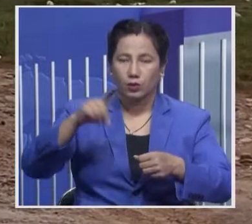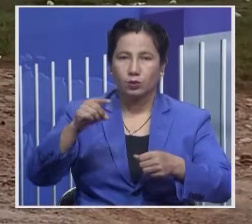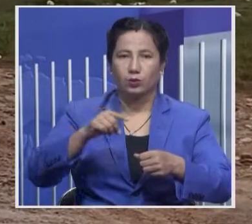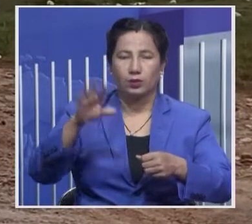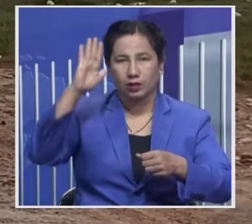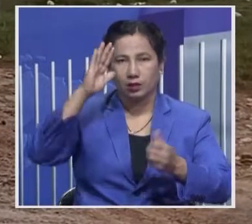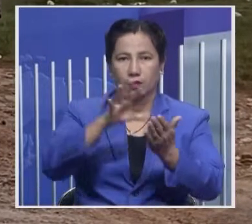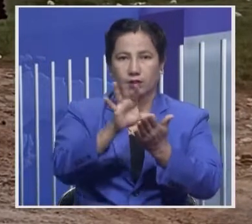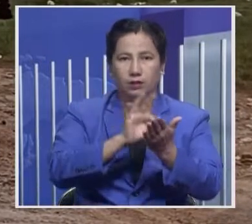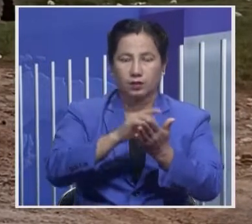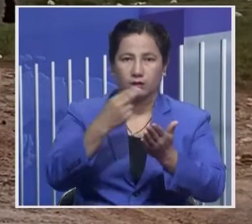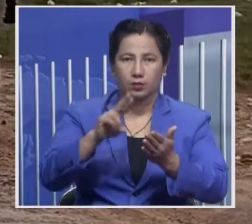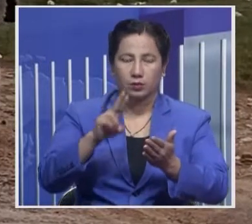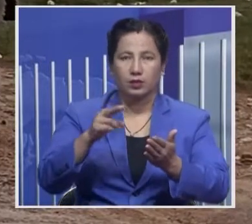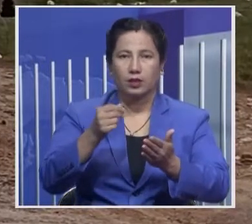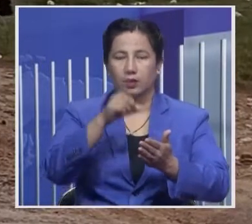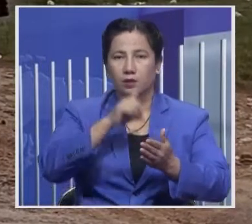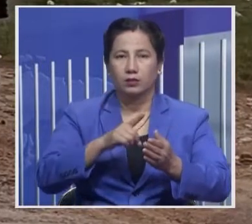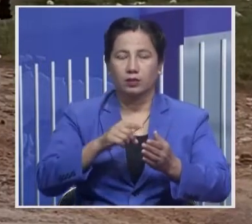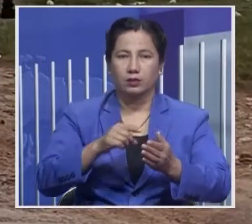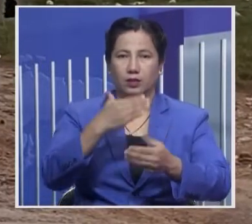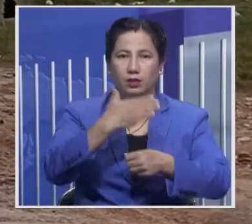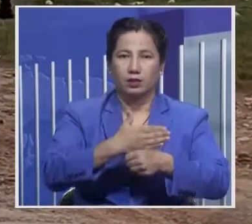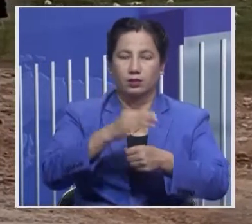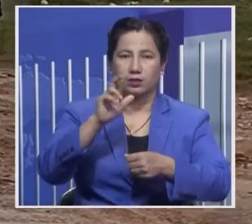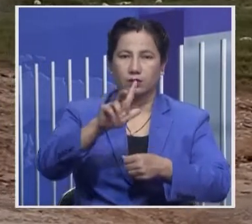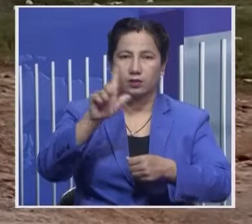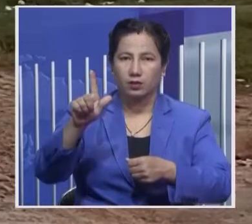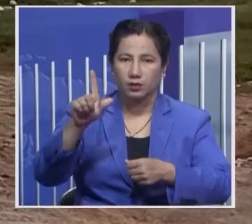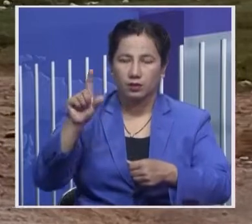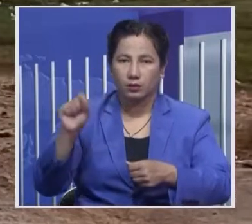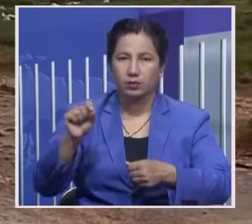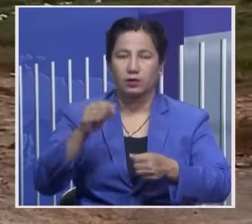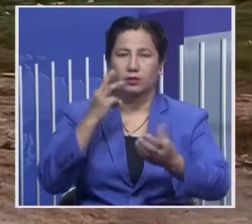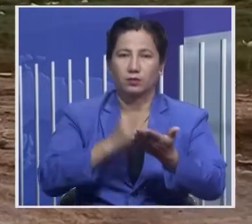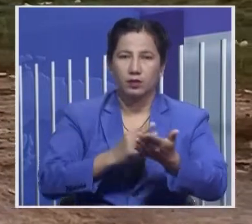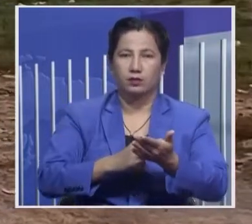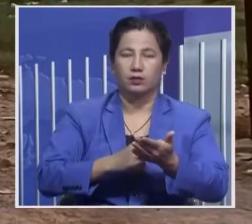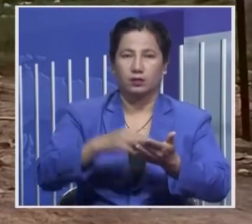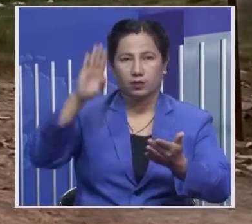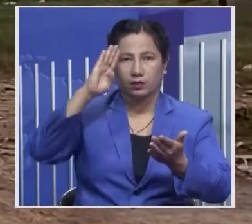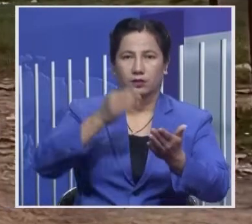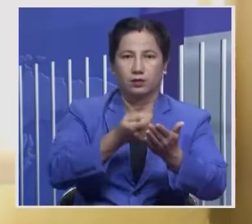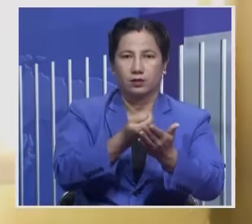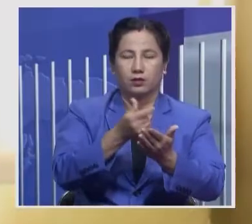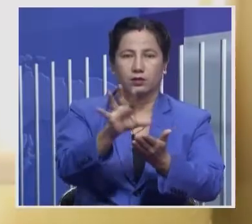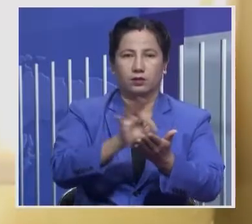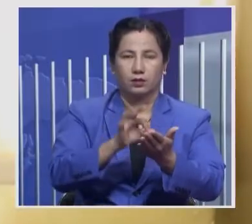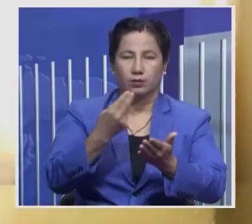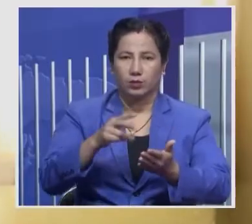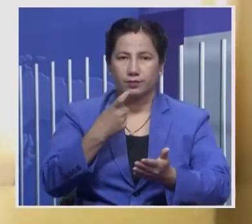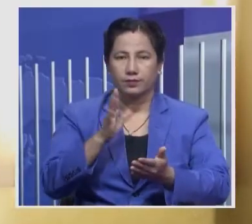संकलन भएपछि गत आर्थिक वर्ष भने लक्ष्यको 71% मात्र राजस्व संकलन भएको बताउनु भएको छ।